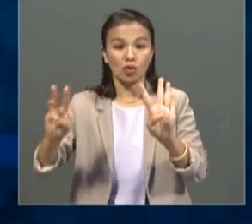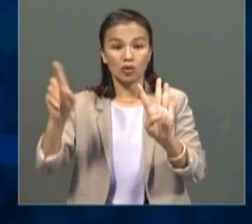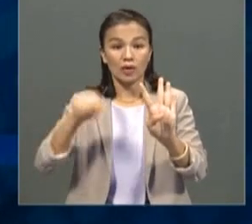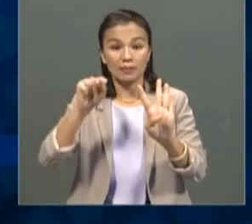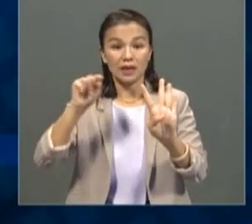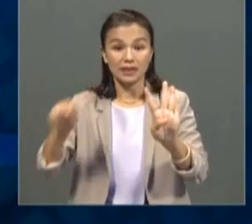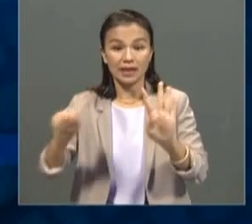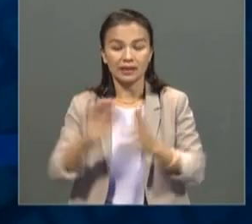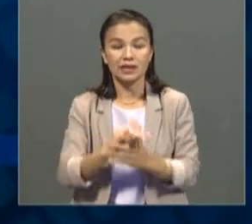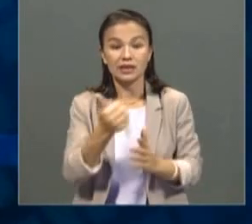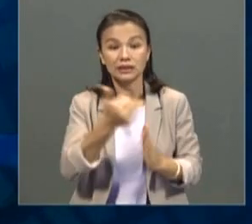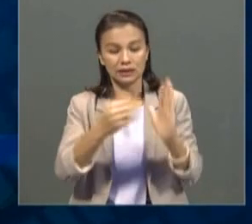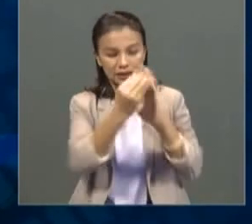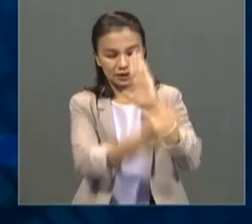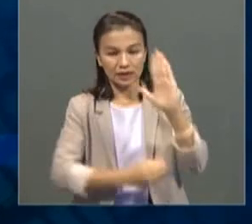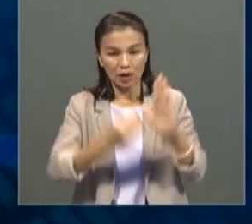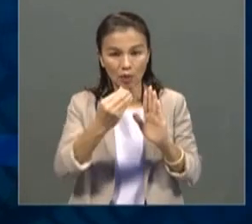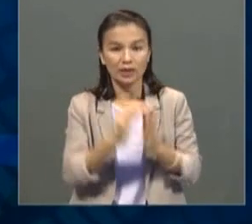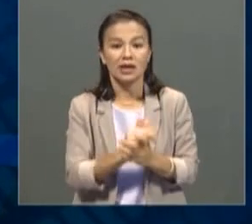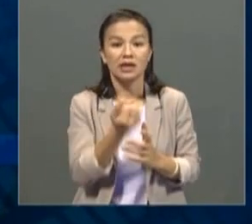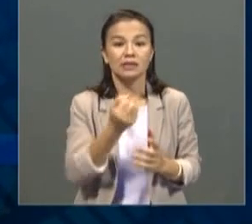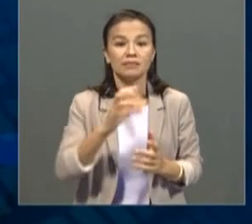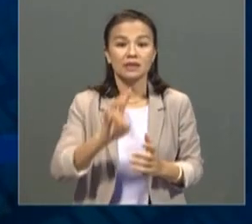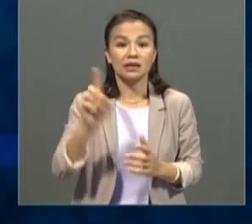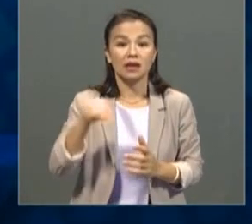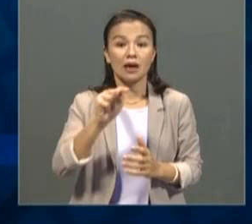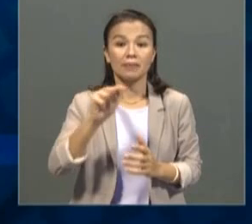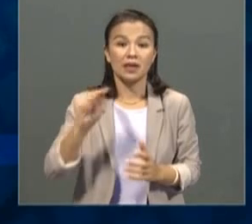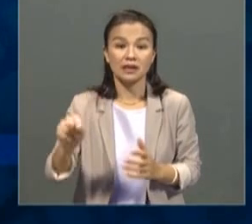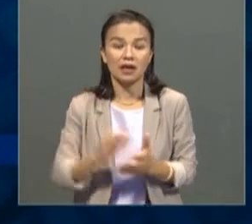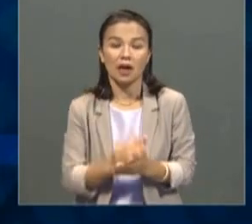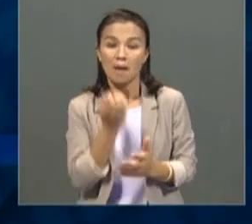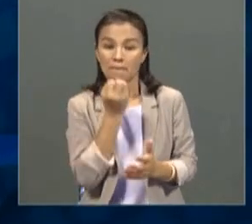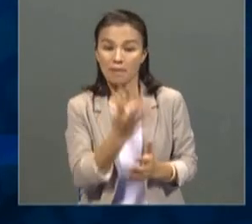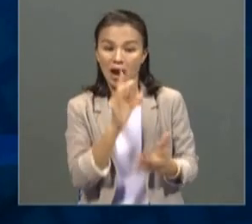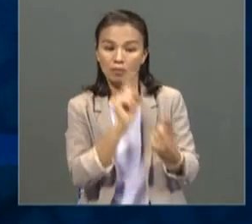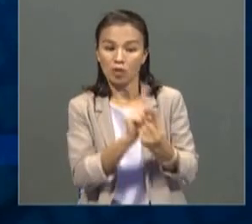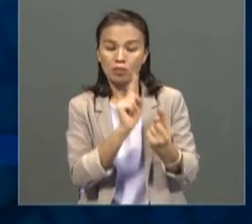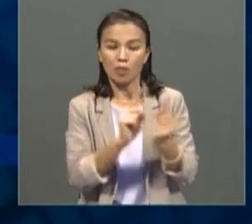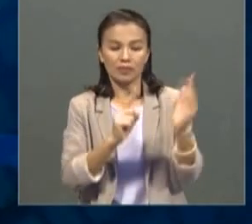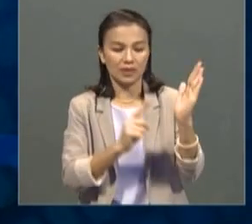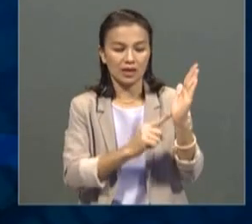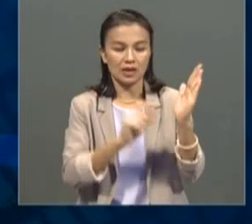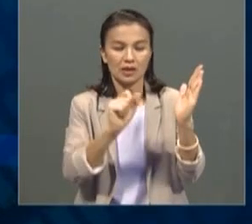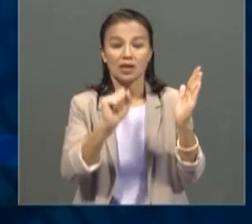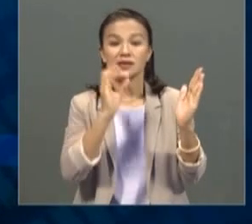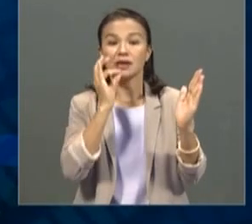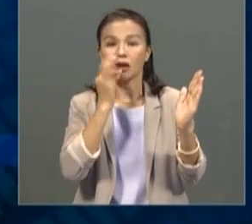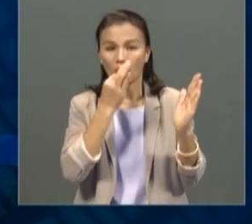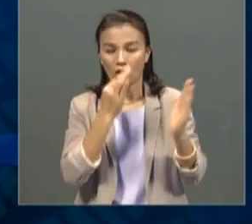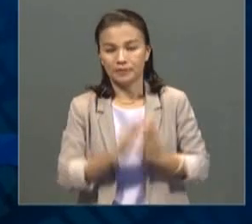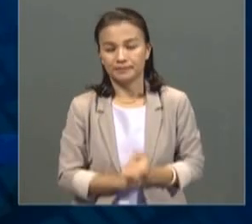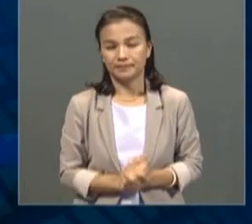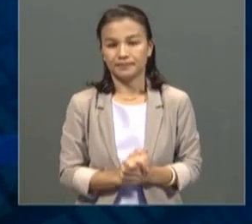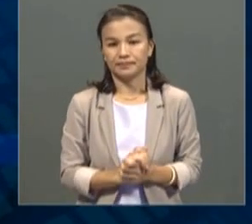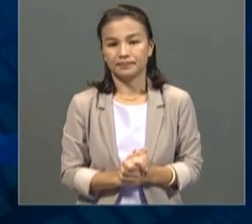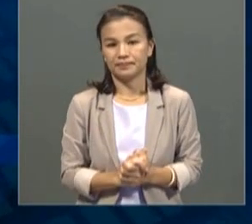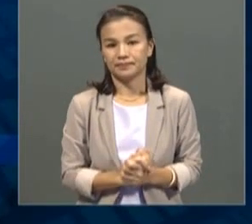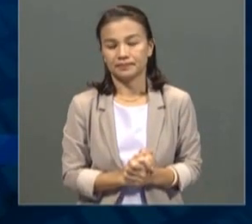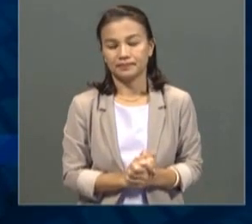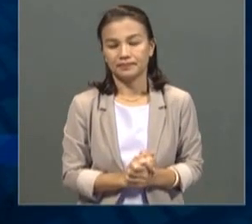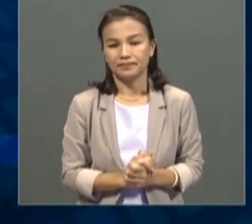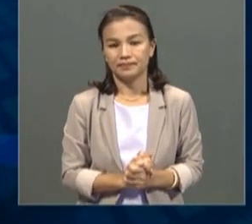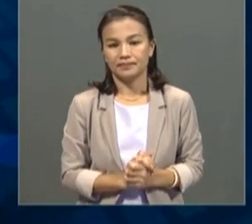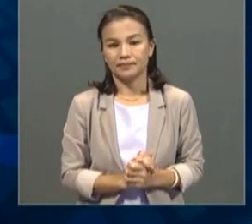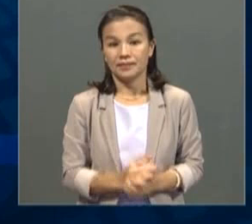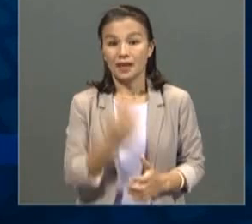တခြားဒီဒါကြောင့်မလို့ဒီစမူစာခွာတော့88ရာခိုင်နှုန်းပေါ့နော်အလုံးဖြစ်ပေါ်တာဘန်ကောက်က4ရာခိုင်နှုန်းနဲ့ကျန်တဲ့ခရိုင်